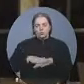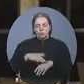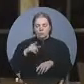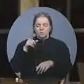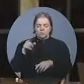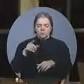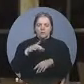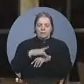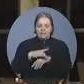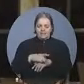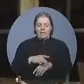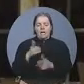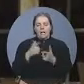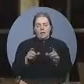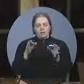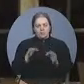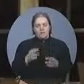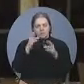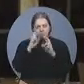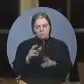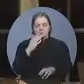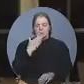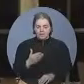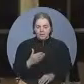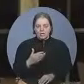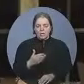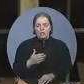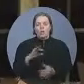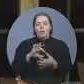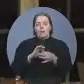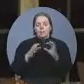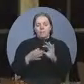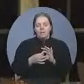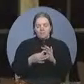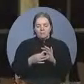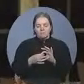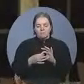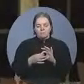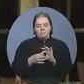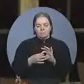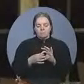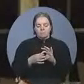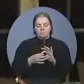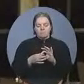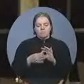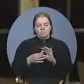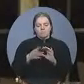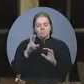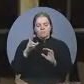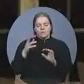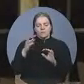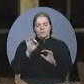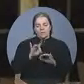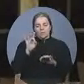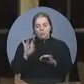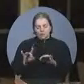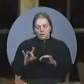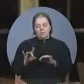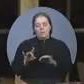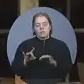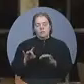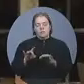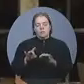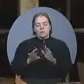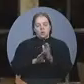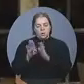bien respectées. Les Jeux olympiques de 88 étaient une grande amélioration sur 76, et les Jeux olympiques et paralympiques de 2010 vont être